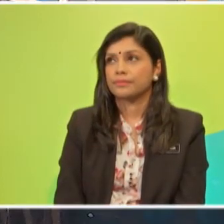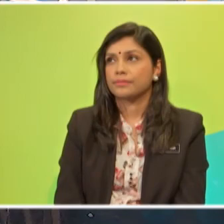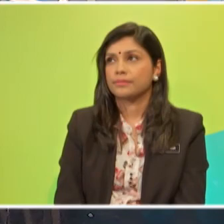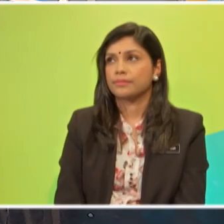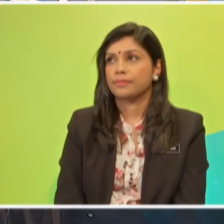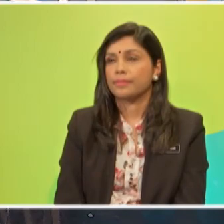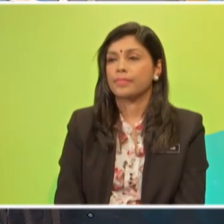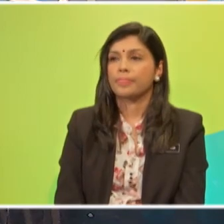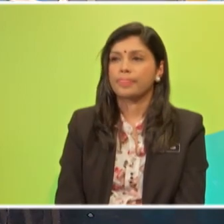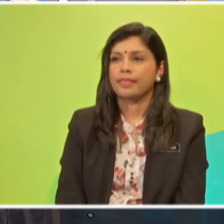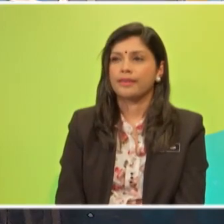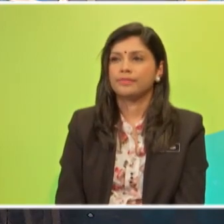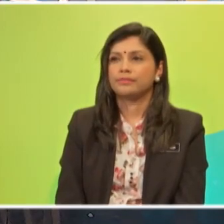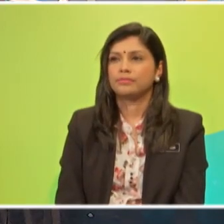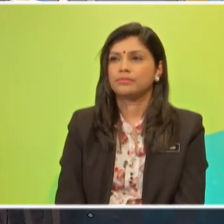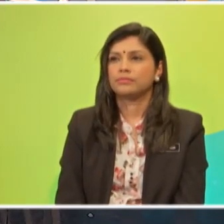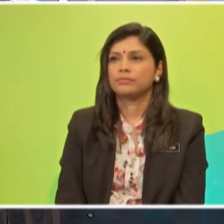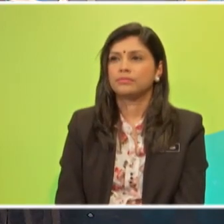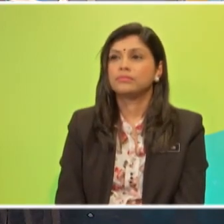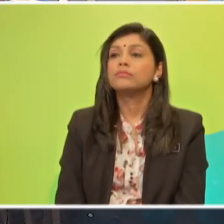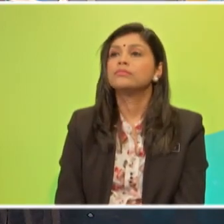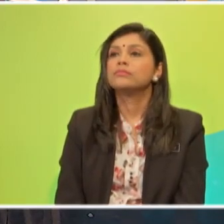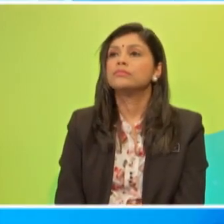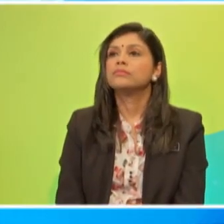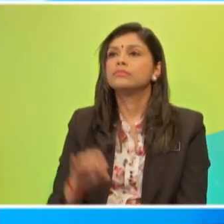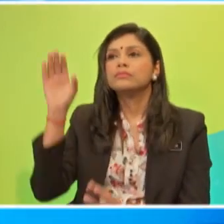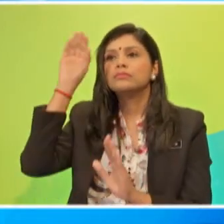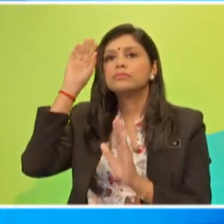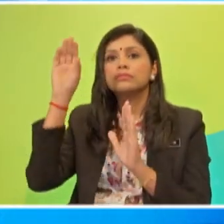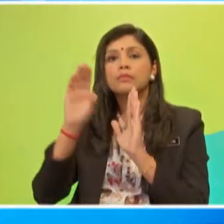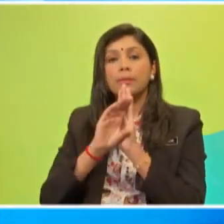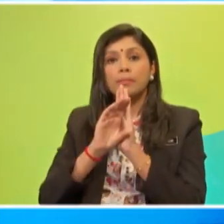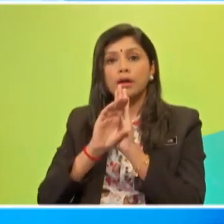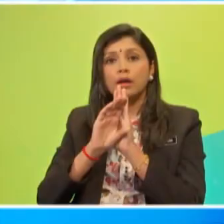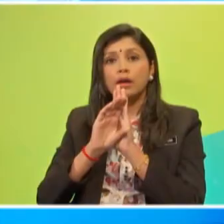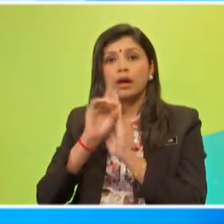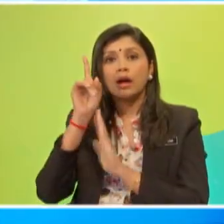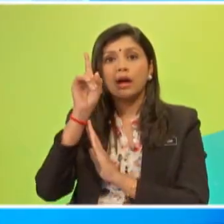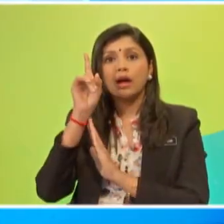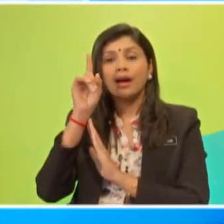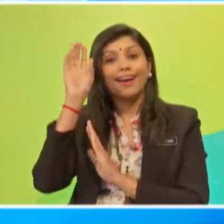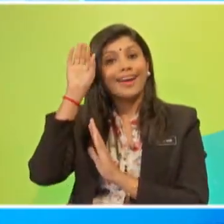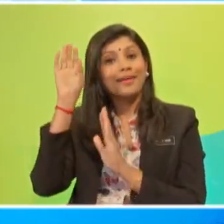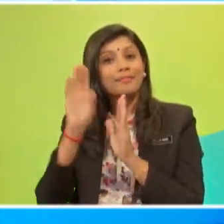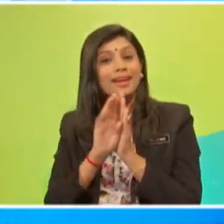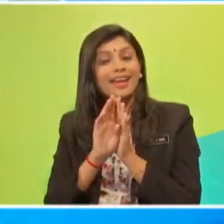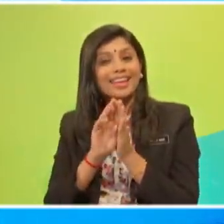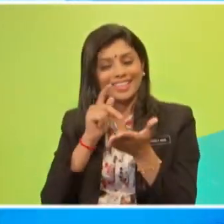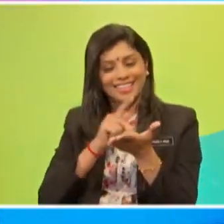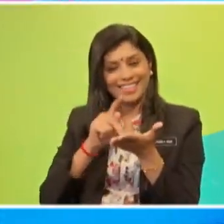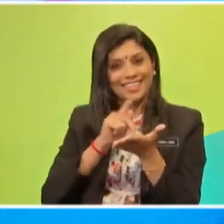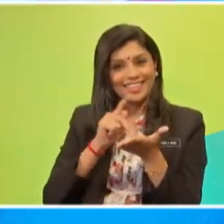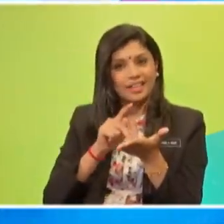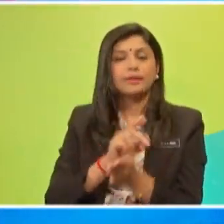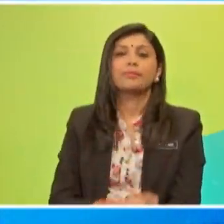cikgu. Sama-sama. Cikgu, dekat sini ada gambar, cikgu. Kita kena kira ke, cikgu? Ya, kita kira sama-sama murid di rumah. Jom. Okey,